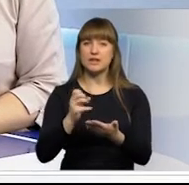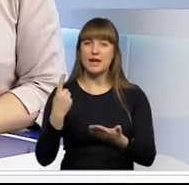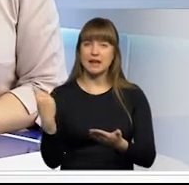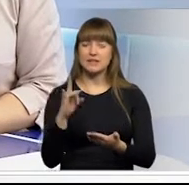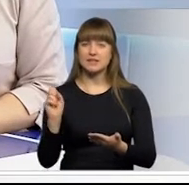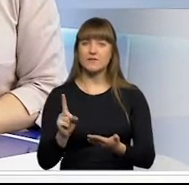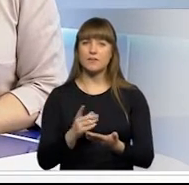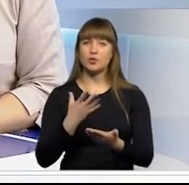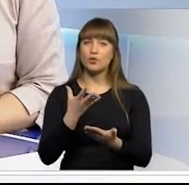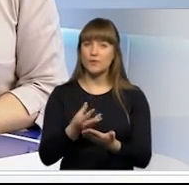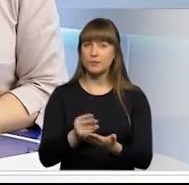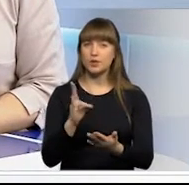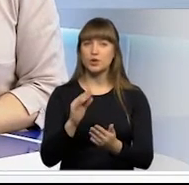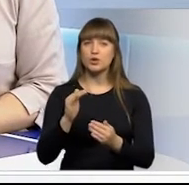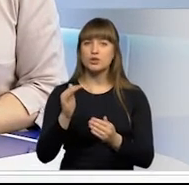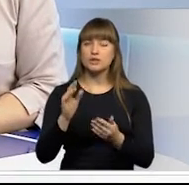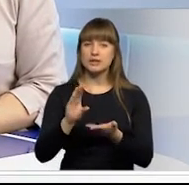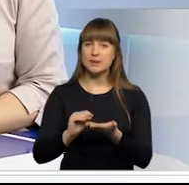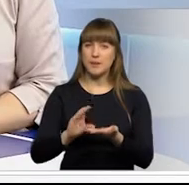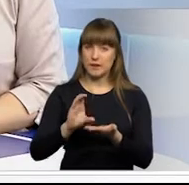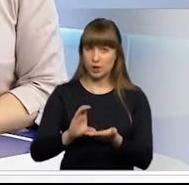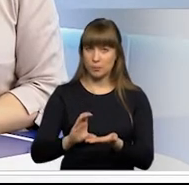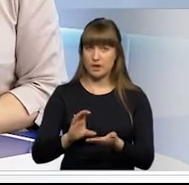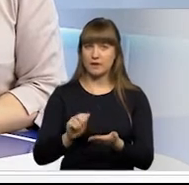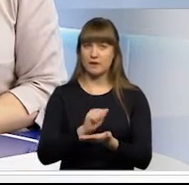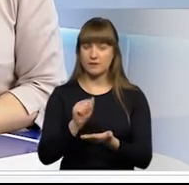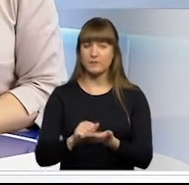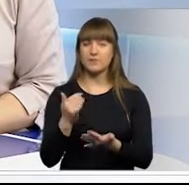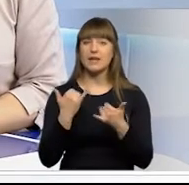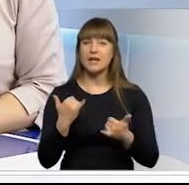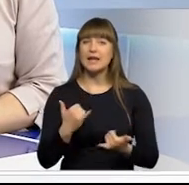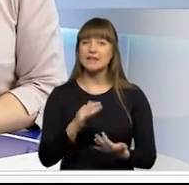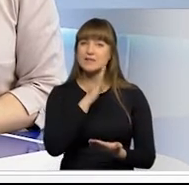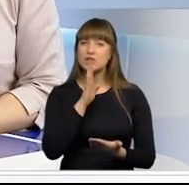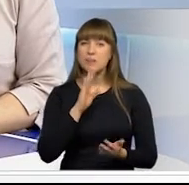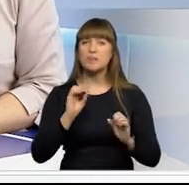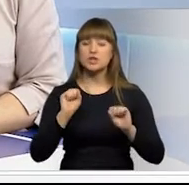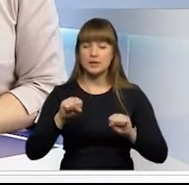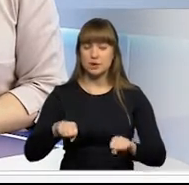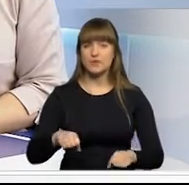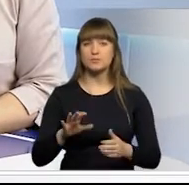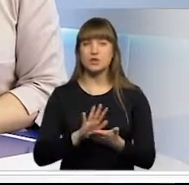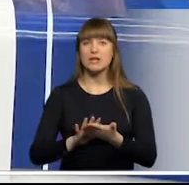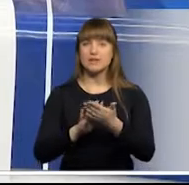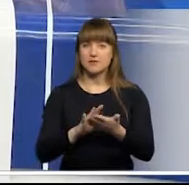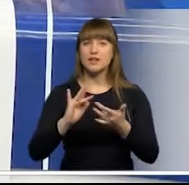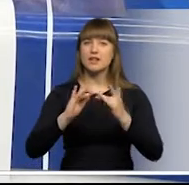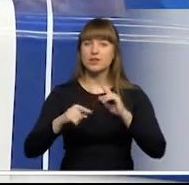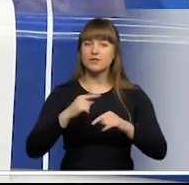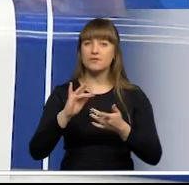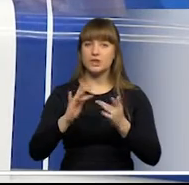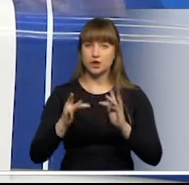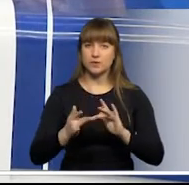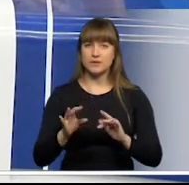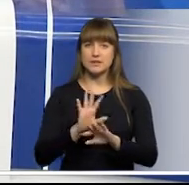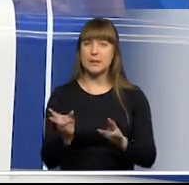сегодня мамочки имеют возможность подать такие заявления в электронном виде, не приходя к нам в территориальное управление. Угу. Сейчас